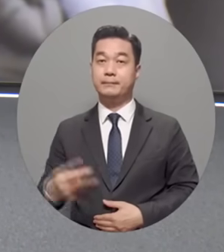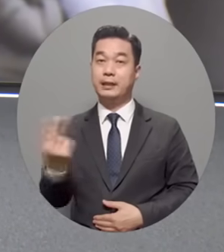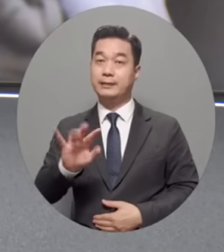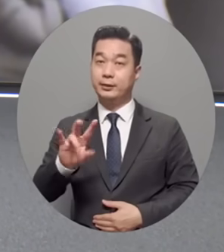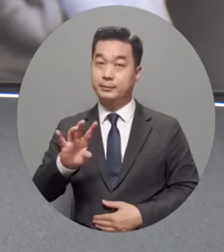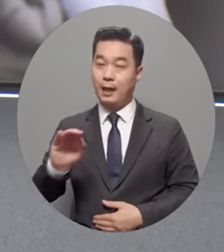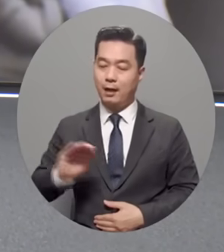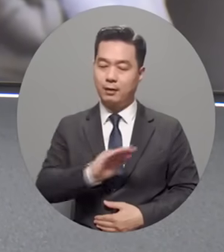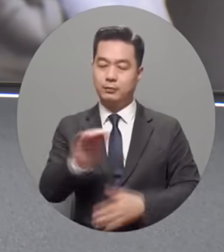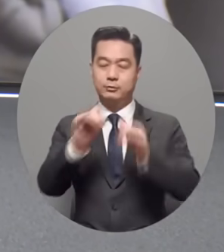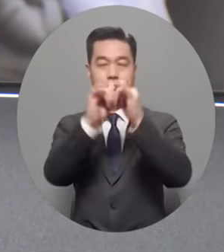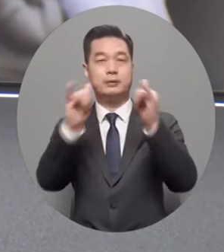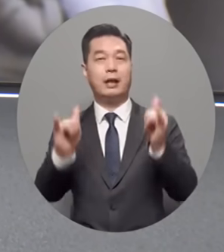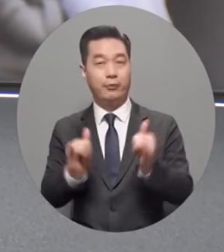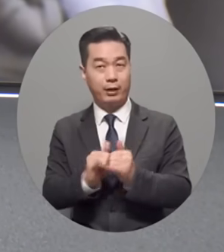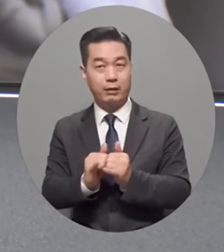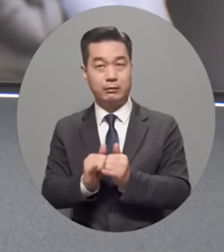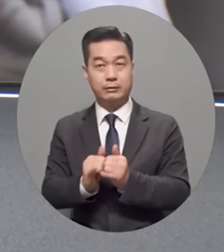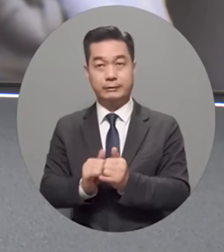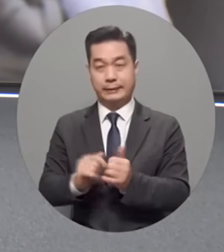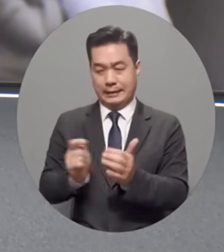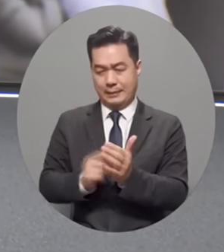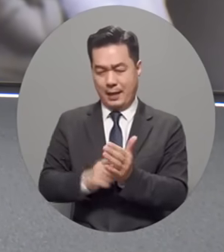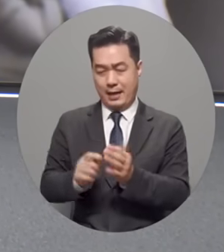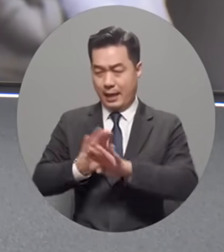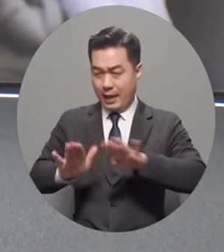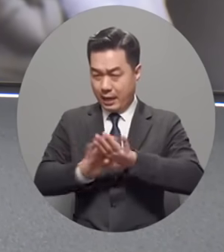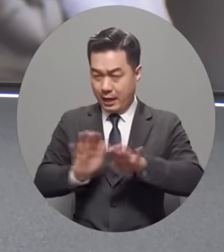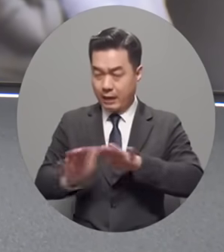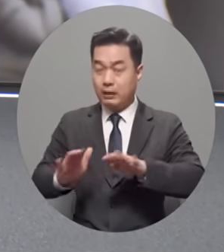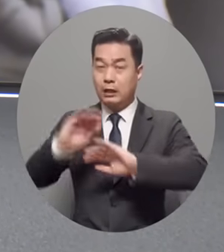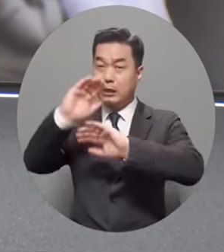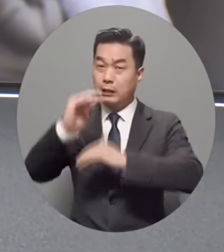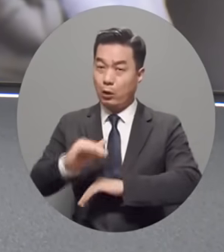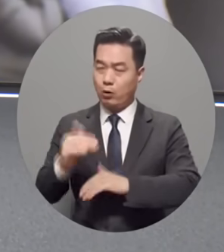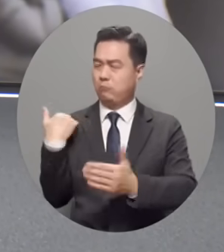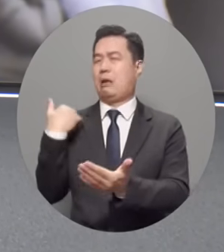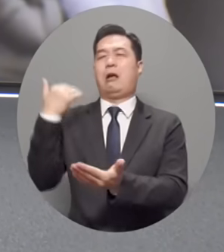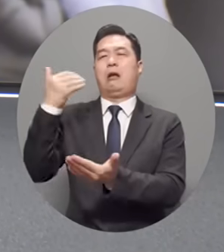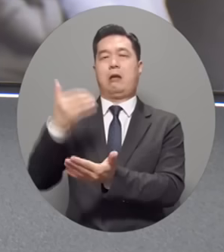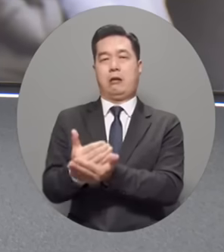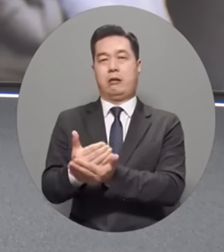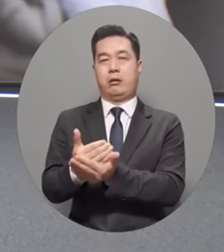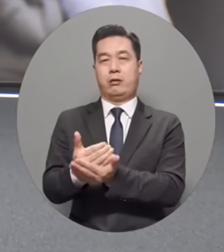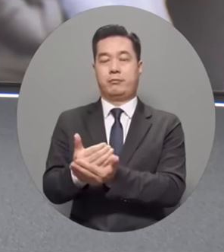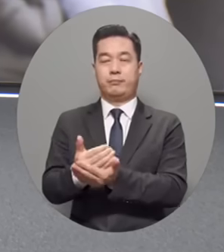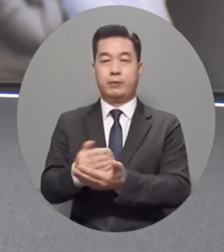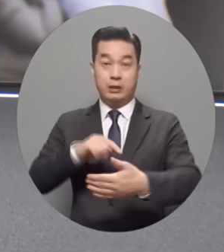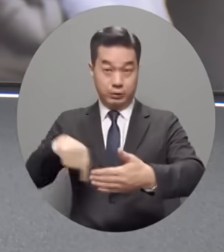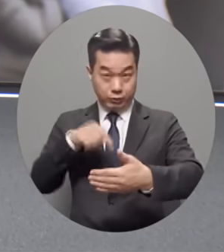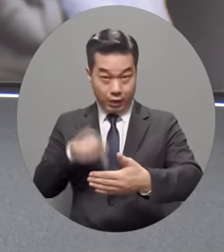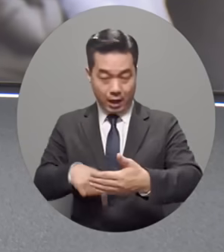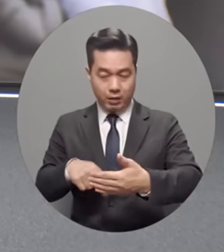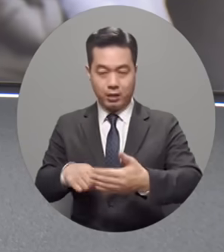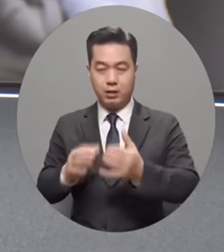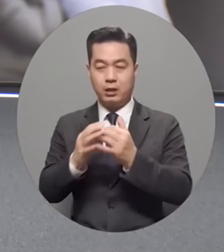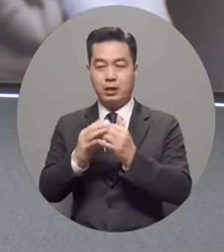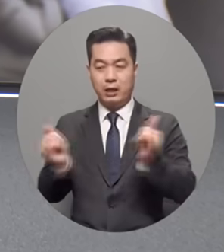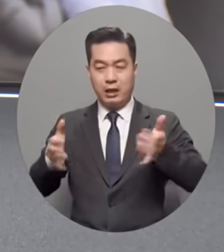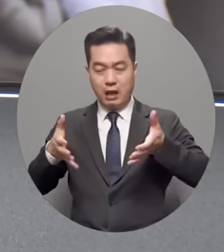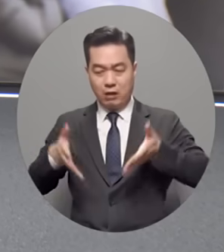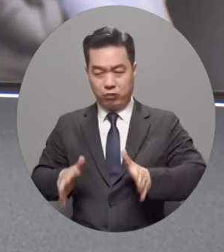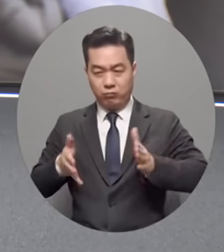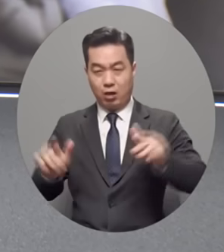2024년 우리 사회가 시급하게 극복해야 할 과제가 많습니다. 그중에 뉴스데스크는 오늘 줄어드는 인구 문제에